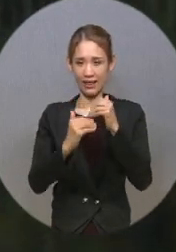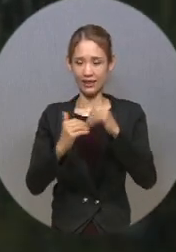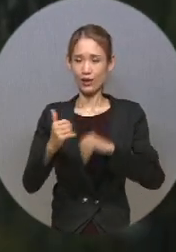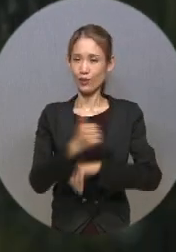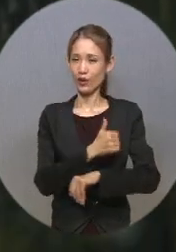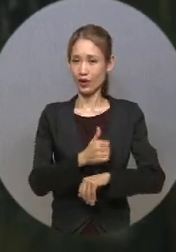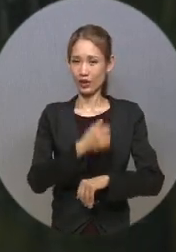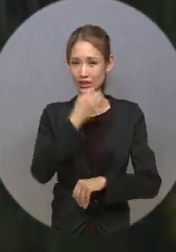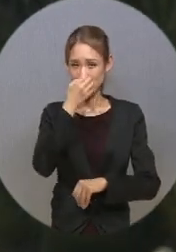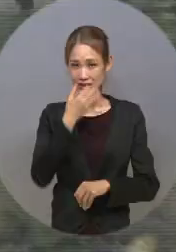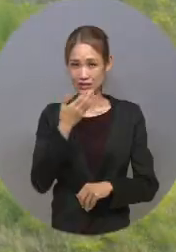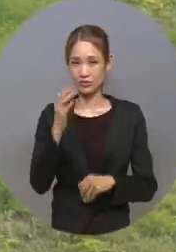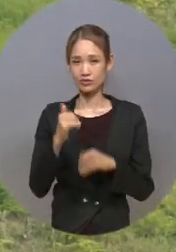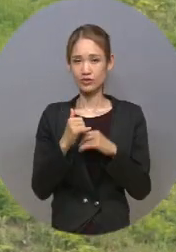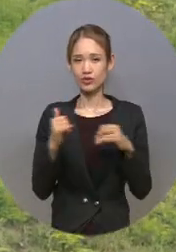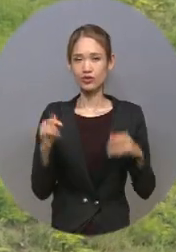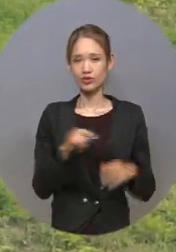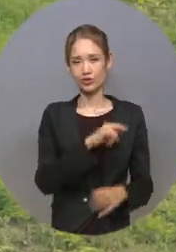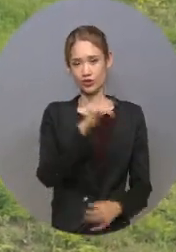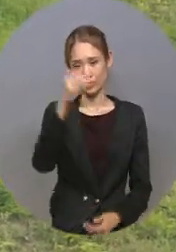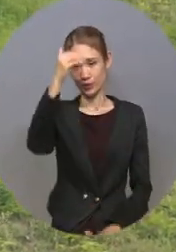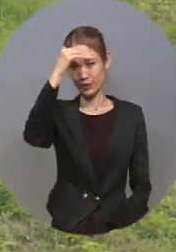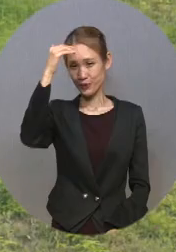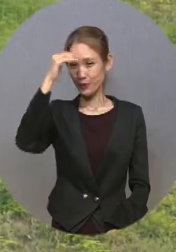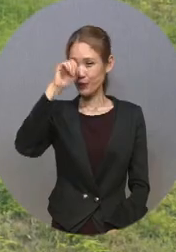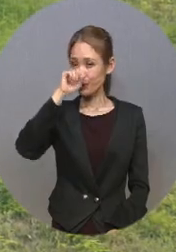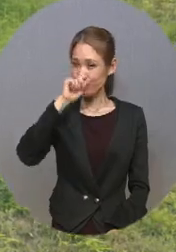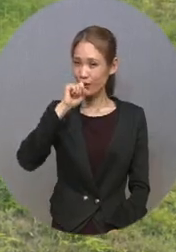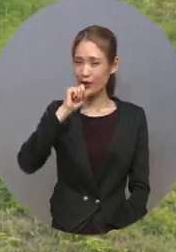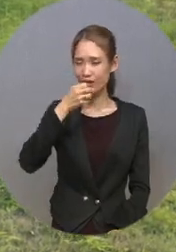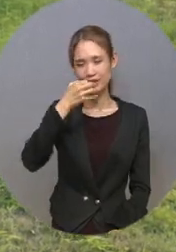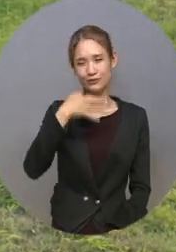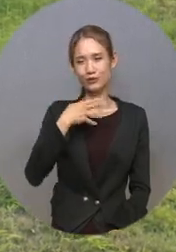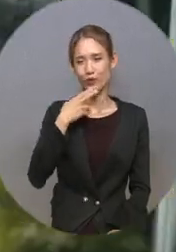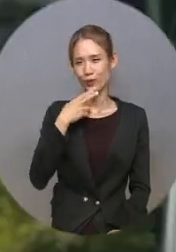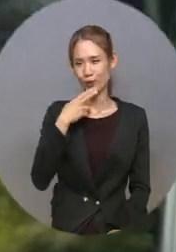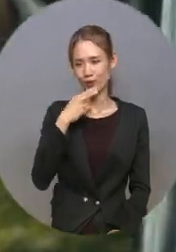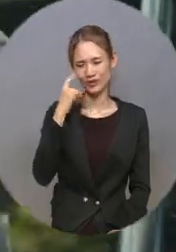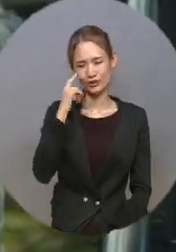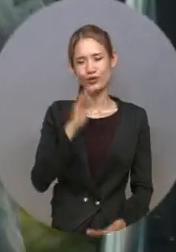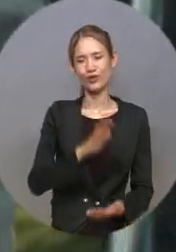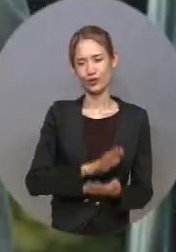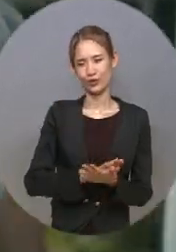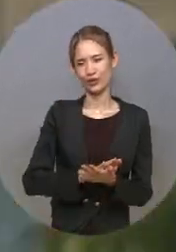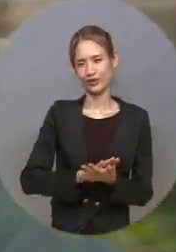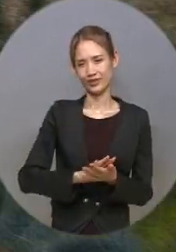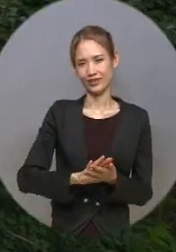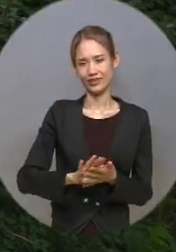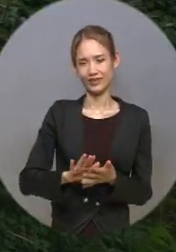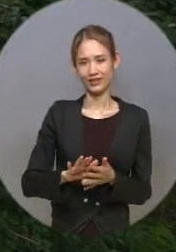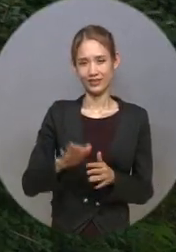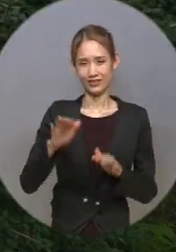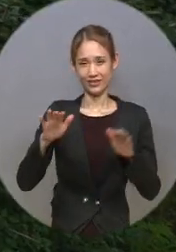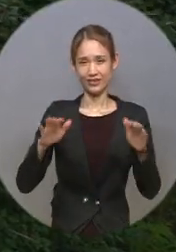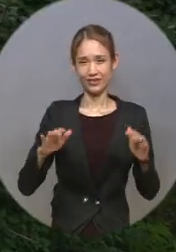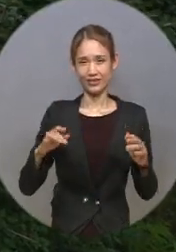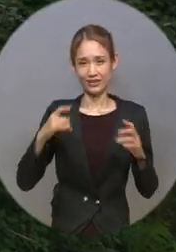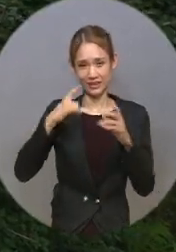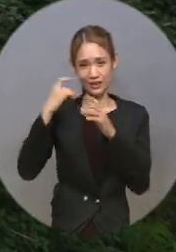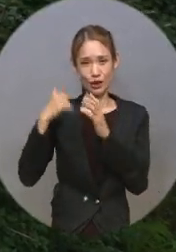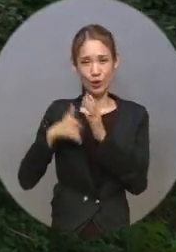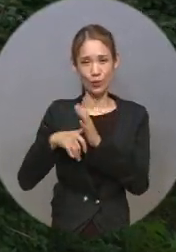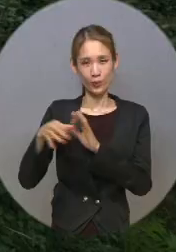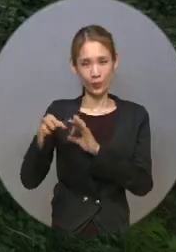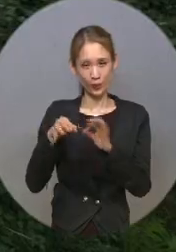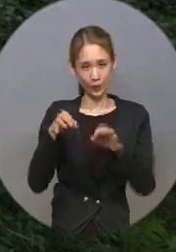사람이. 근데 이렇게 좋은 풍경이랑 같이 하니까 힘들지도 않고 시원하기도 하고 여기서부터는 양쪽으로 정말 기념품 가게, 맥주 가게,